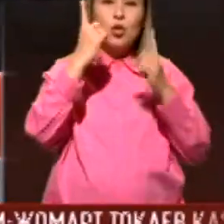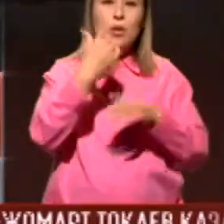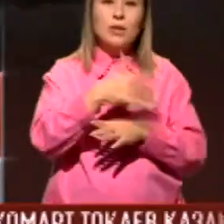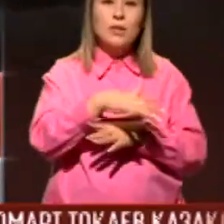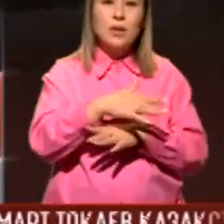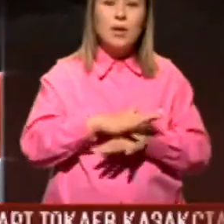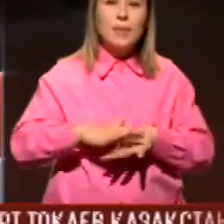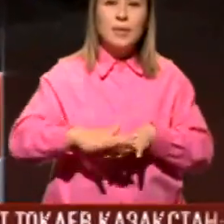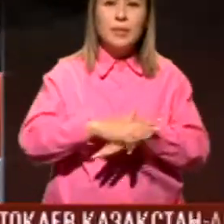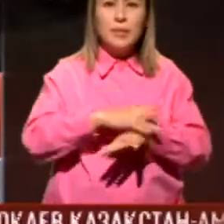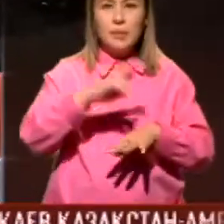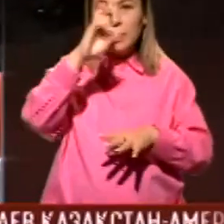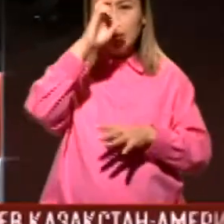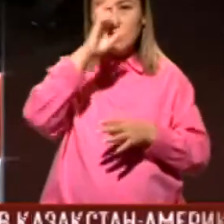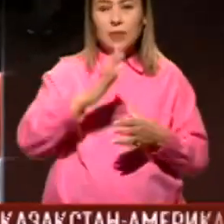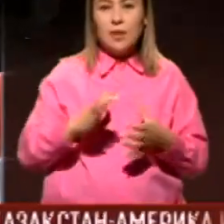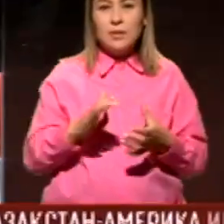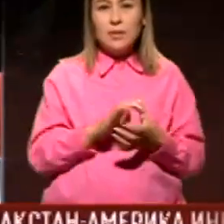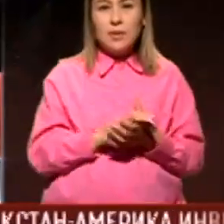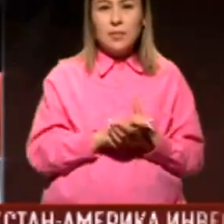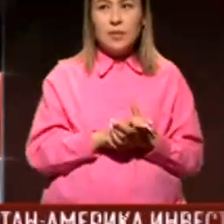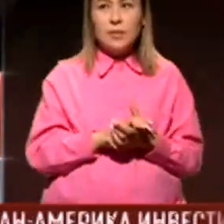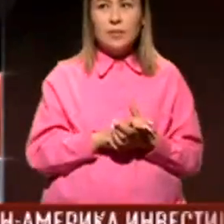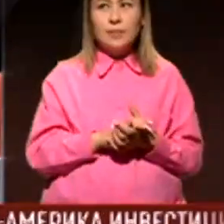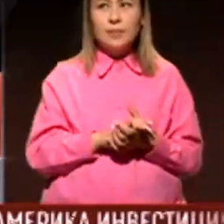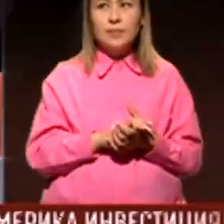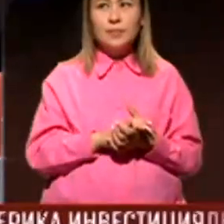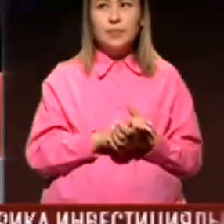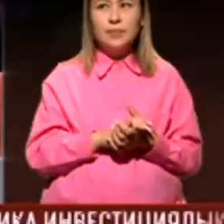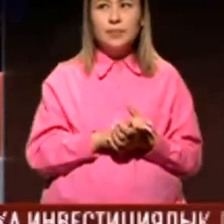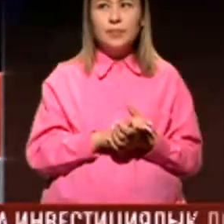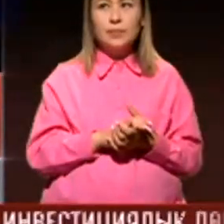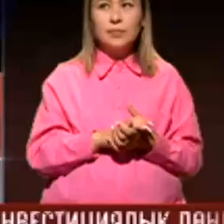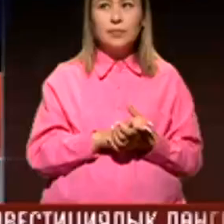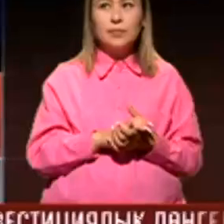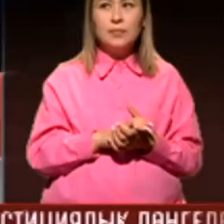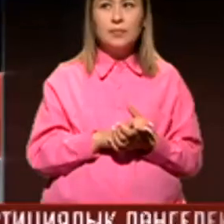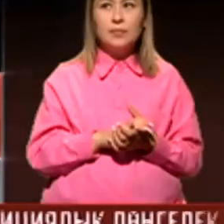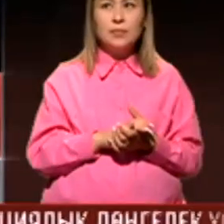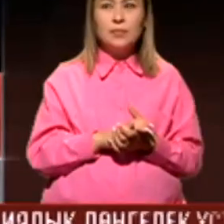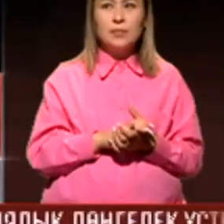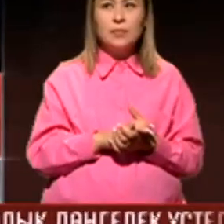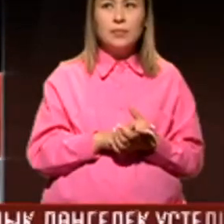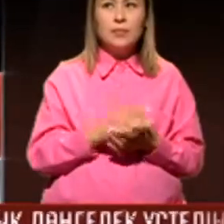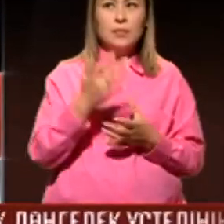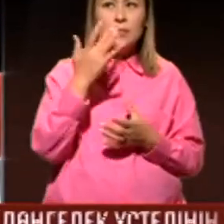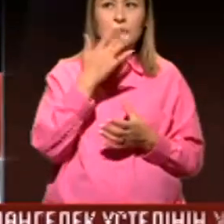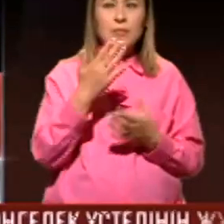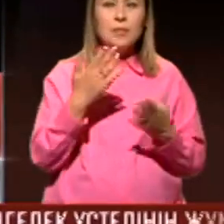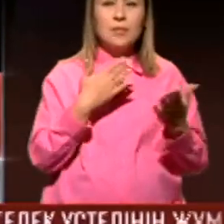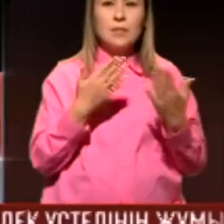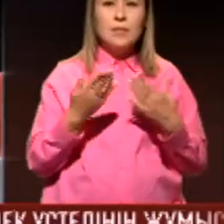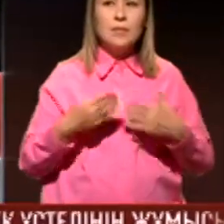ретінде таныстырамыз ғой. Ұлы дала. Маккиндердің теориясын енді талай сынға түскен саясаттанушылардың арасында. Жоқ, менің айтайын дегенім Айдос